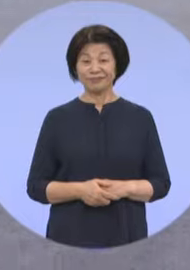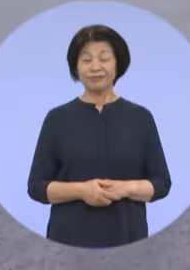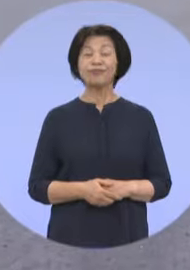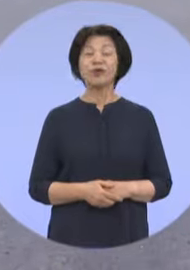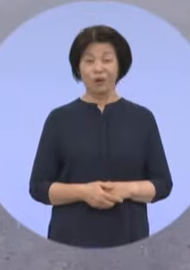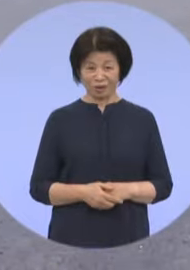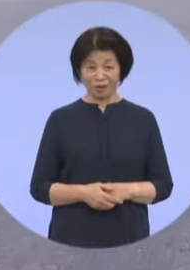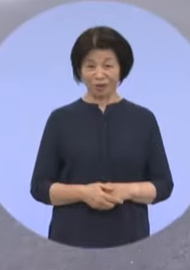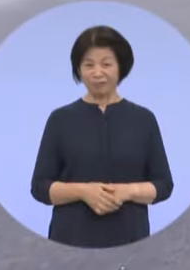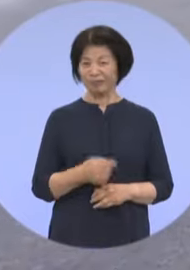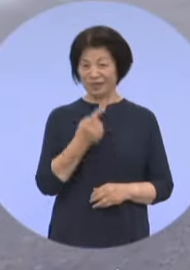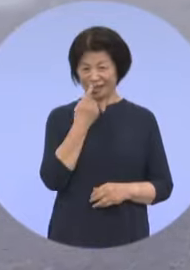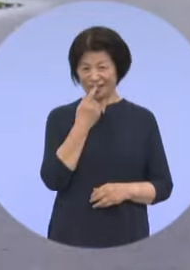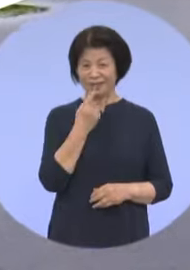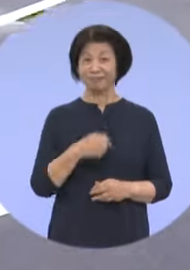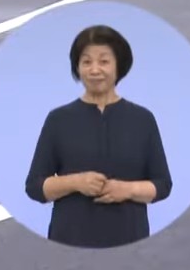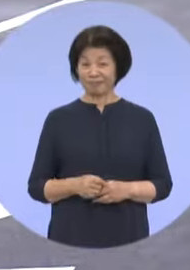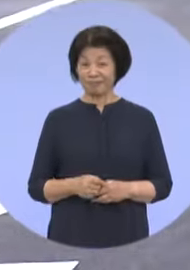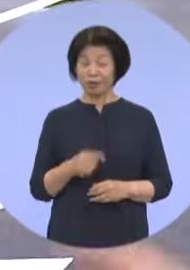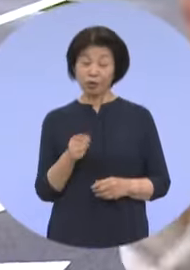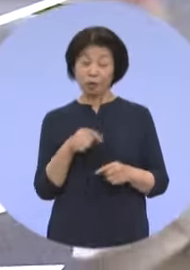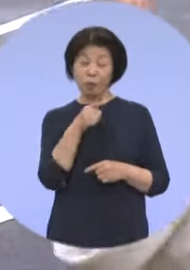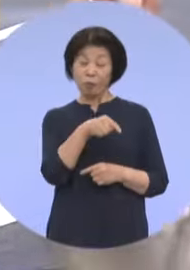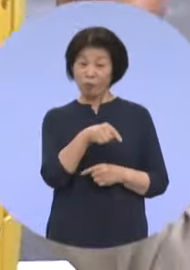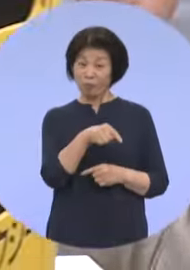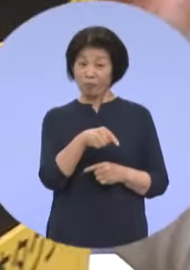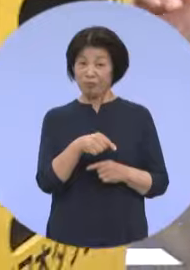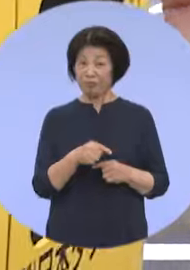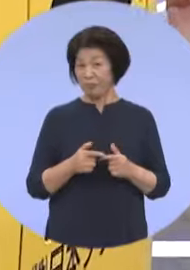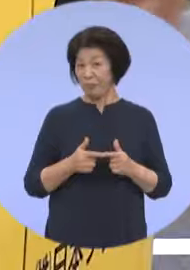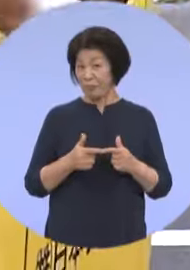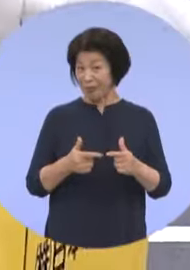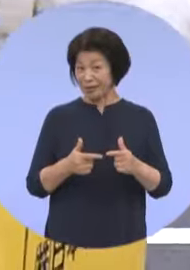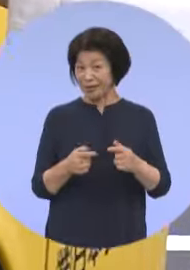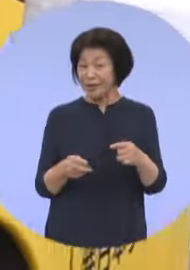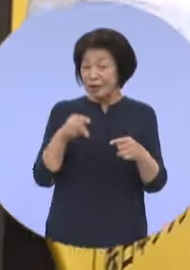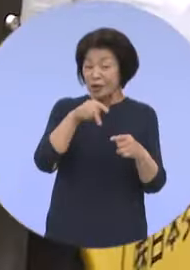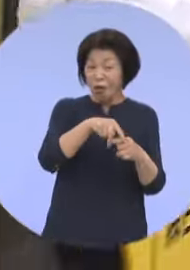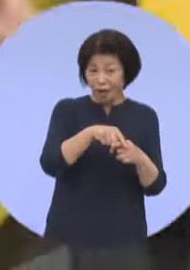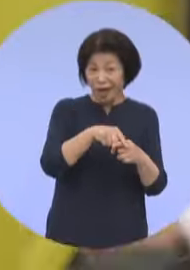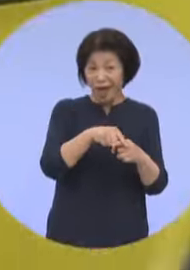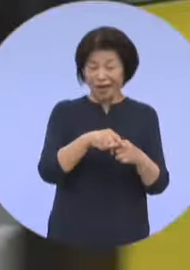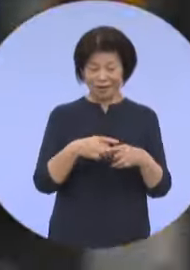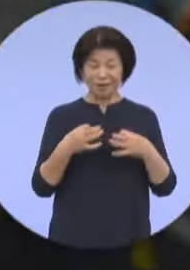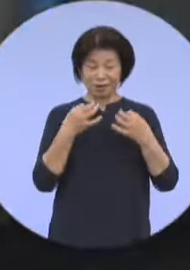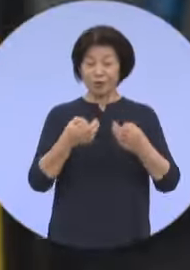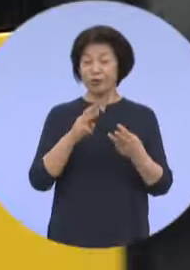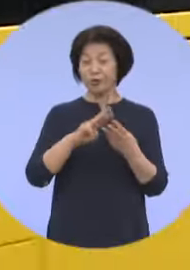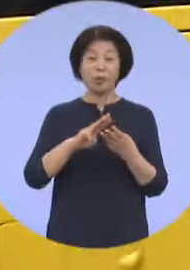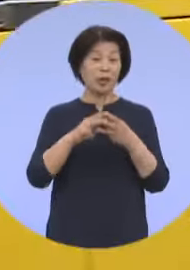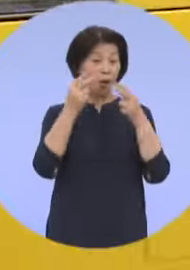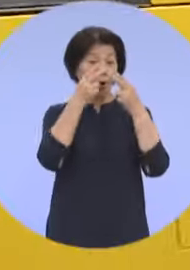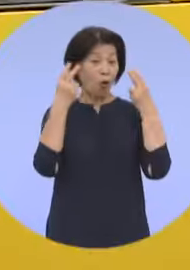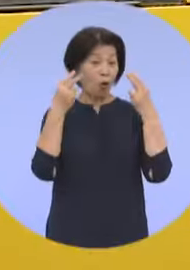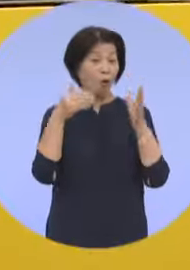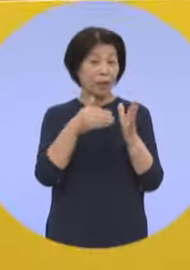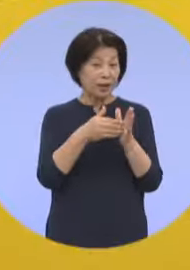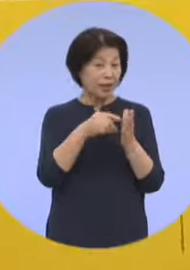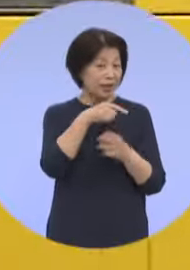ということで、新設されたバス停から富田学園にコミュニティバスに乗って行ってきたいと思います